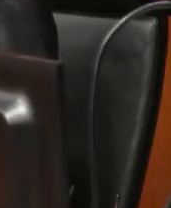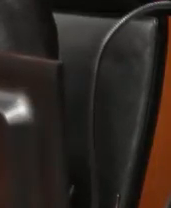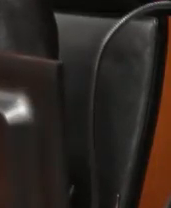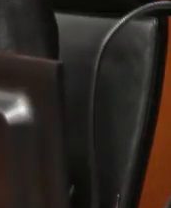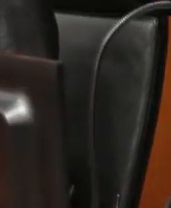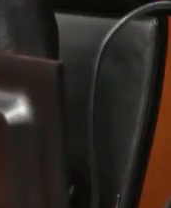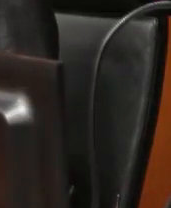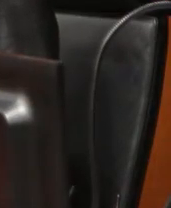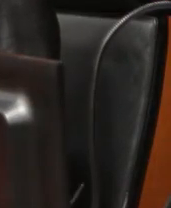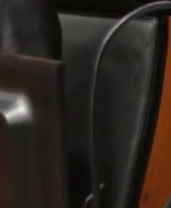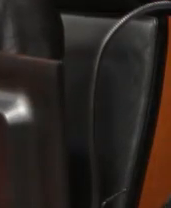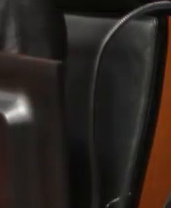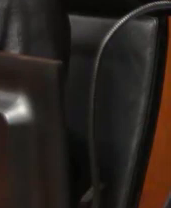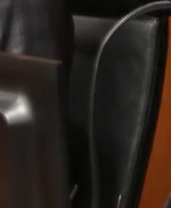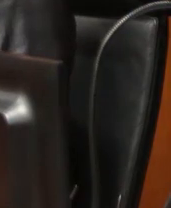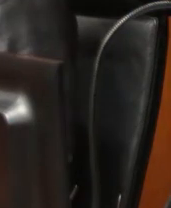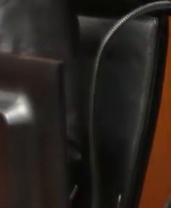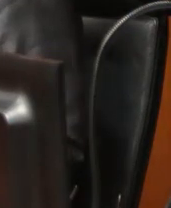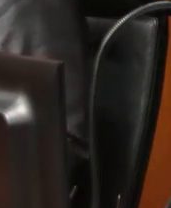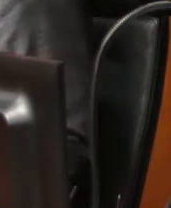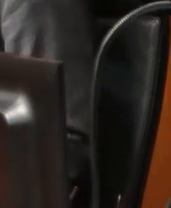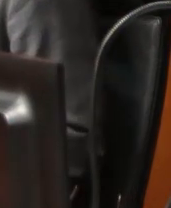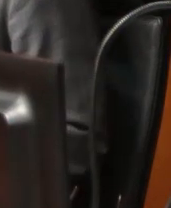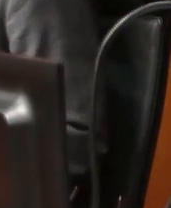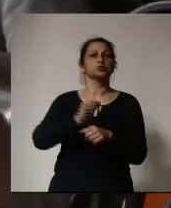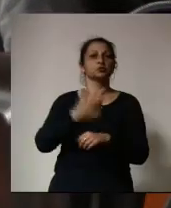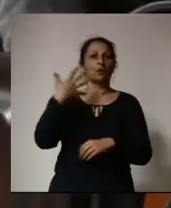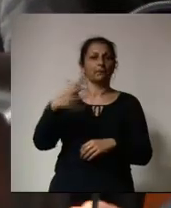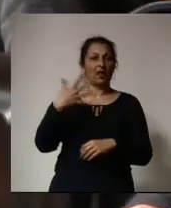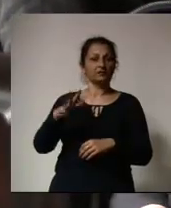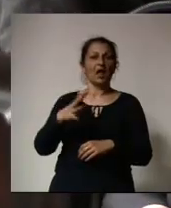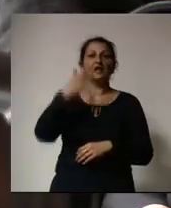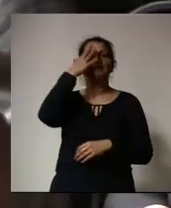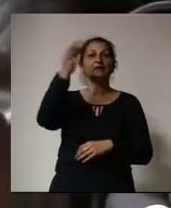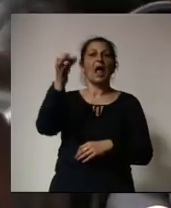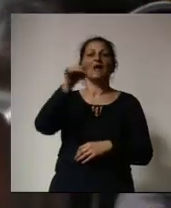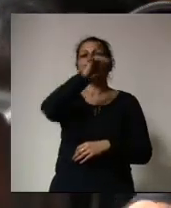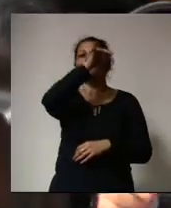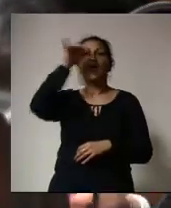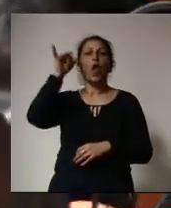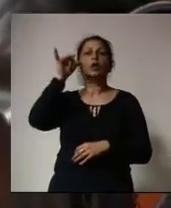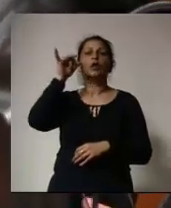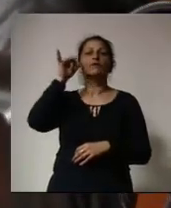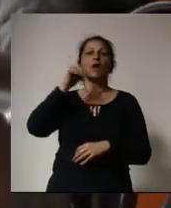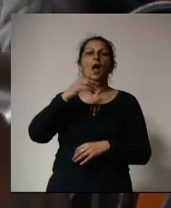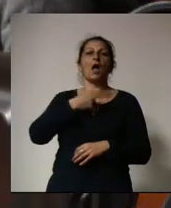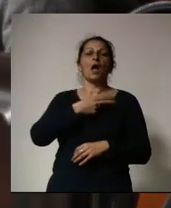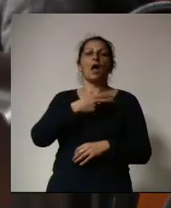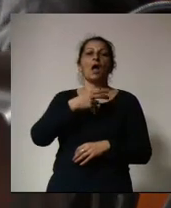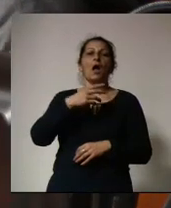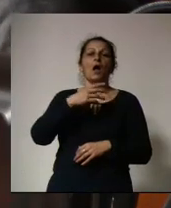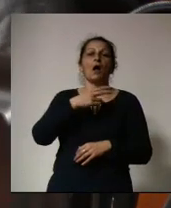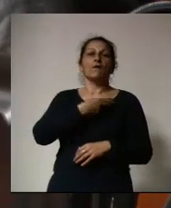poslancov. Ďakujem pekne. Bodom číslo 15 máme návrh na menovanie do funkcie riaditeľa domova sociálnych služieb